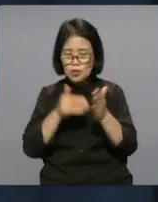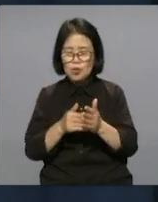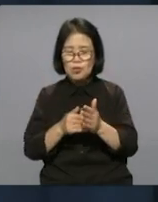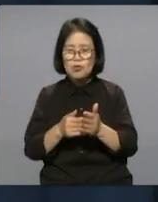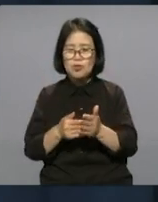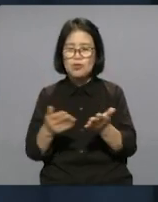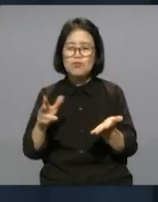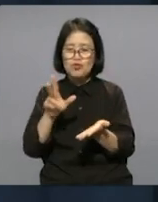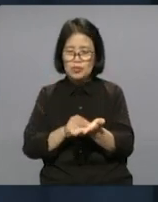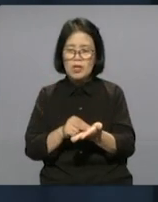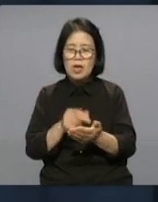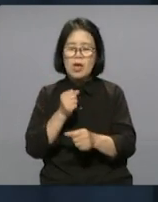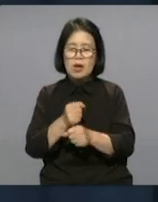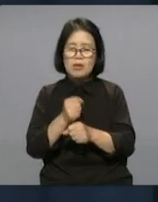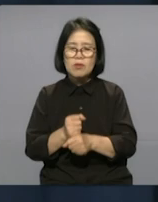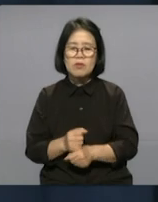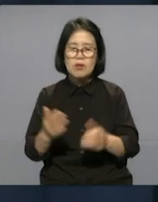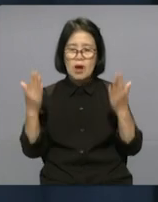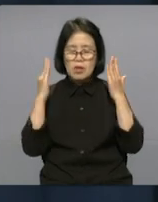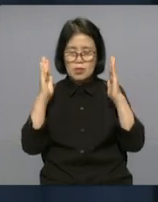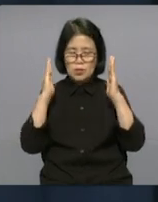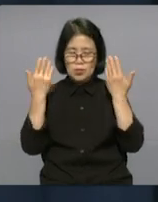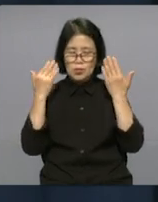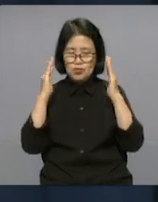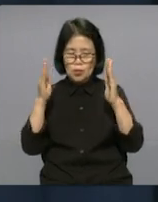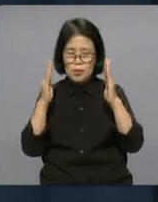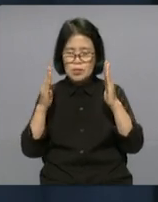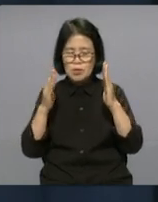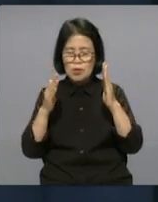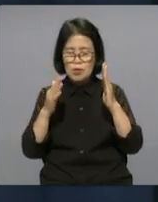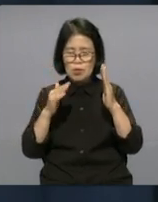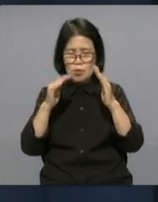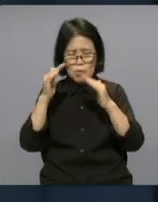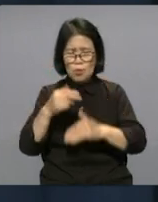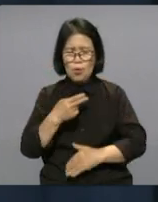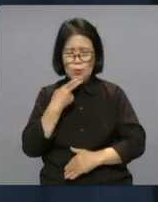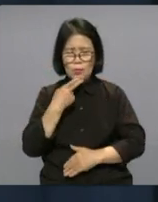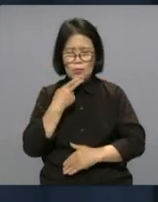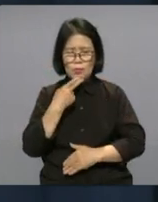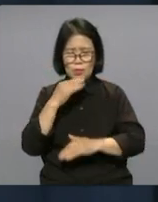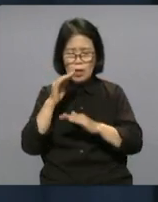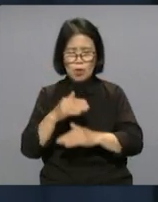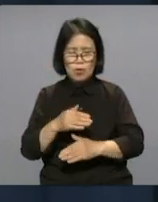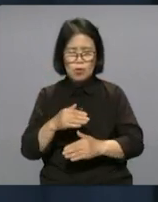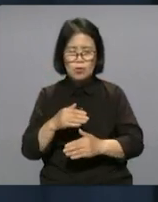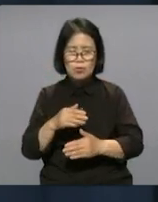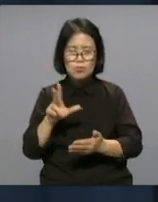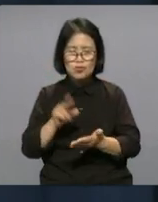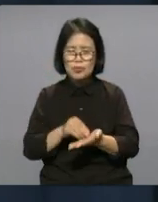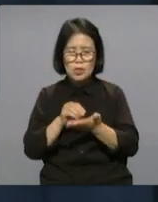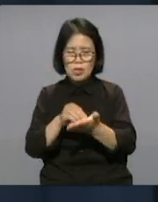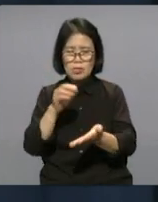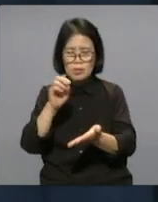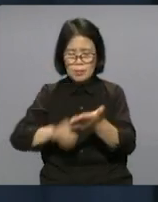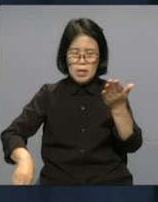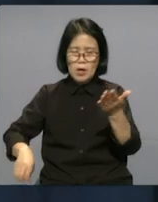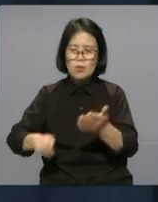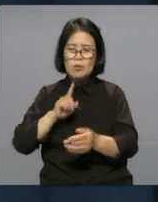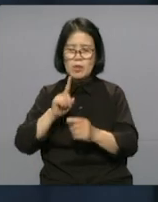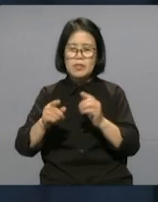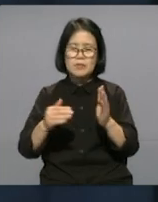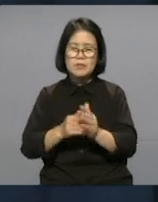있도록 출제하고 학교 수업에서 다루지 않은 내용은 출제에서 배제하라고